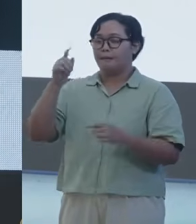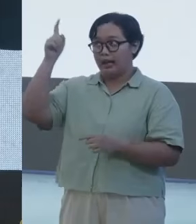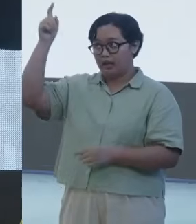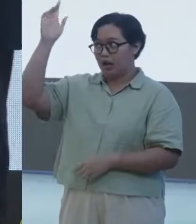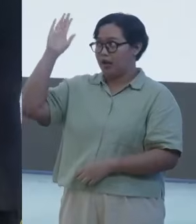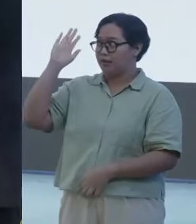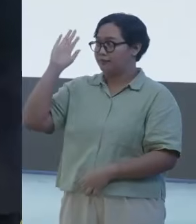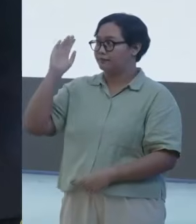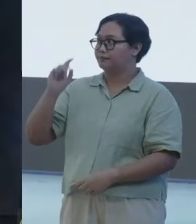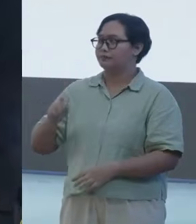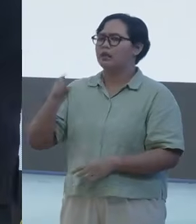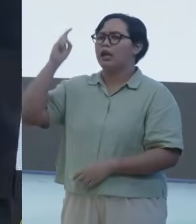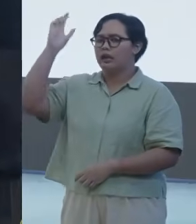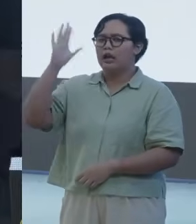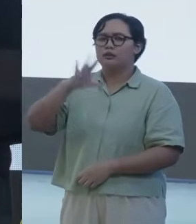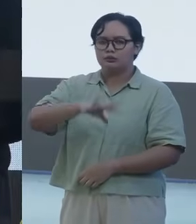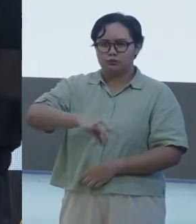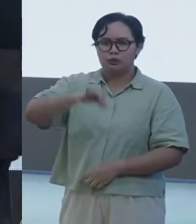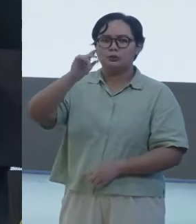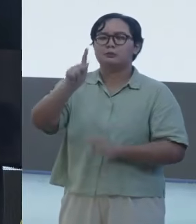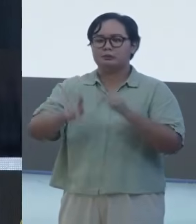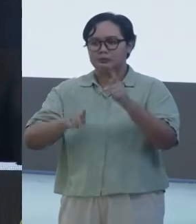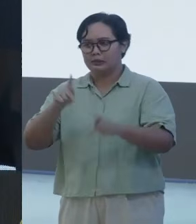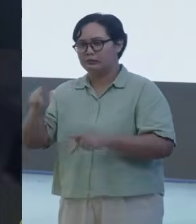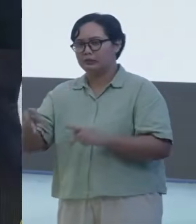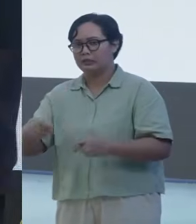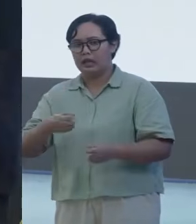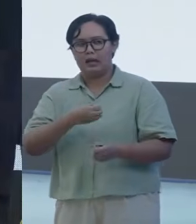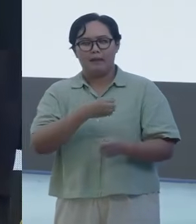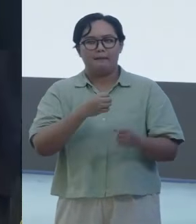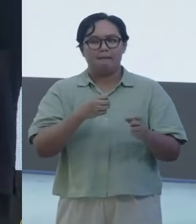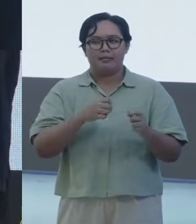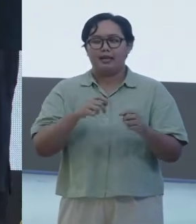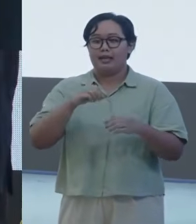Dahil elect na po sila. Sila po ay nakakalat sa buong mundo.